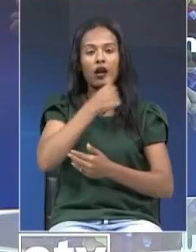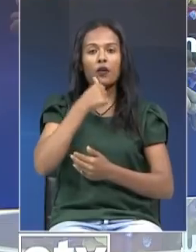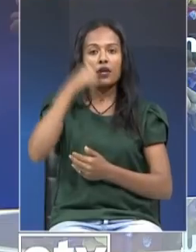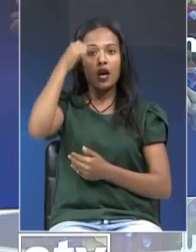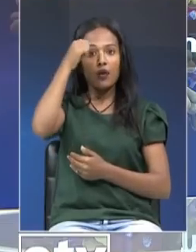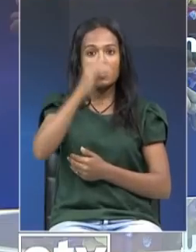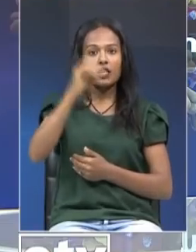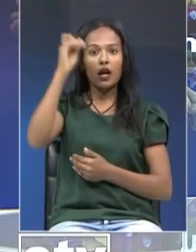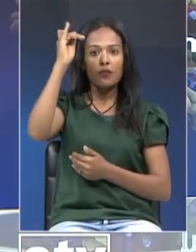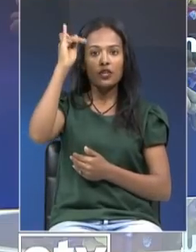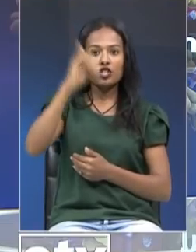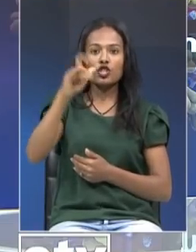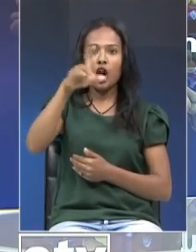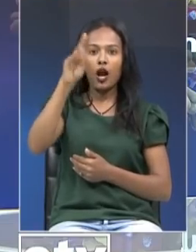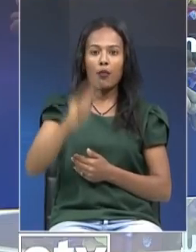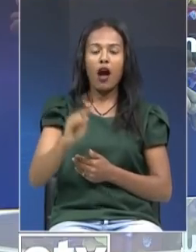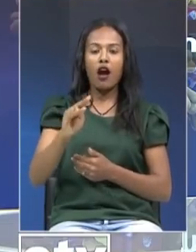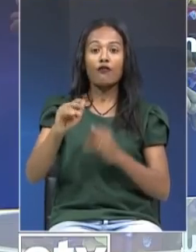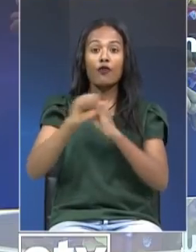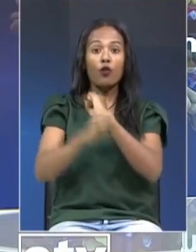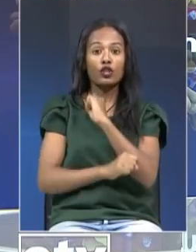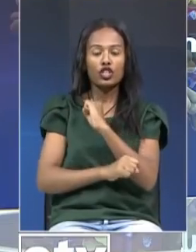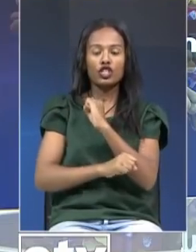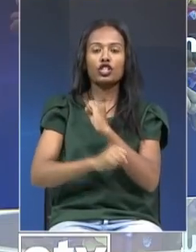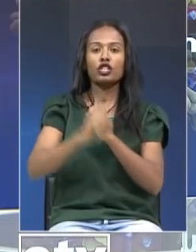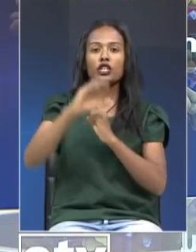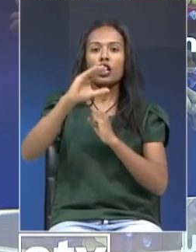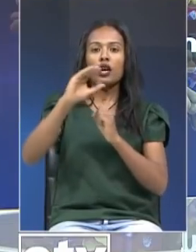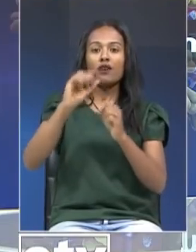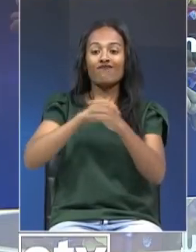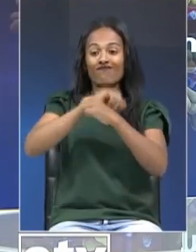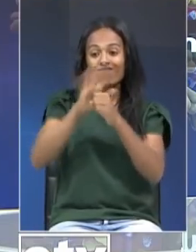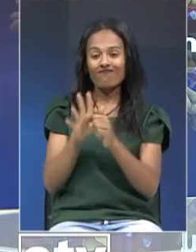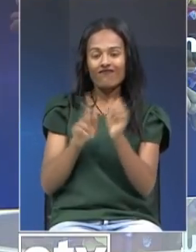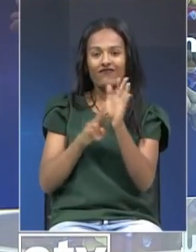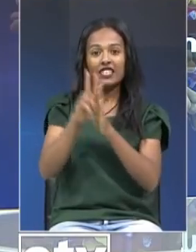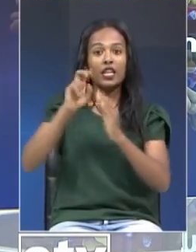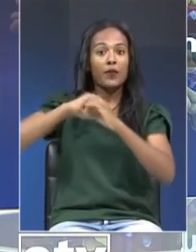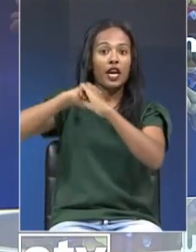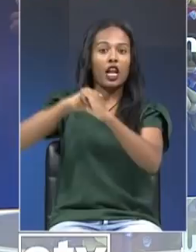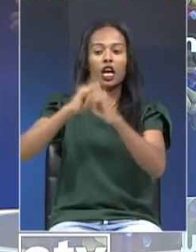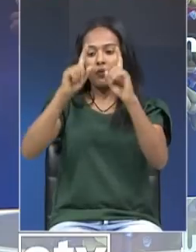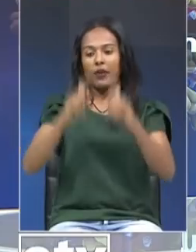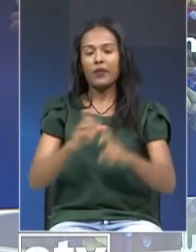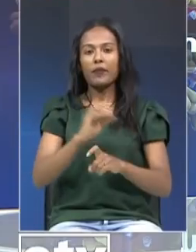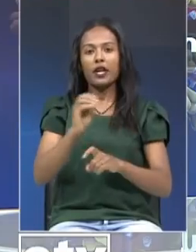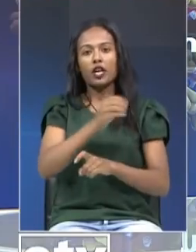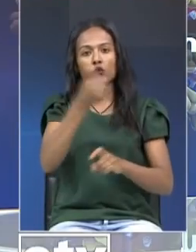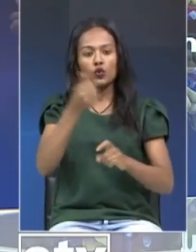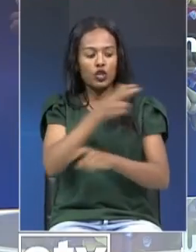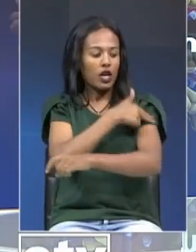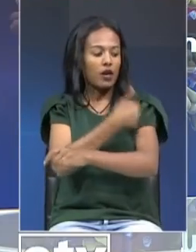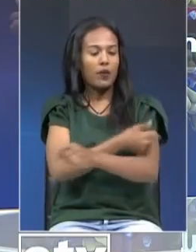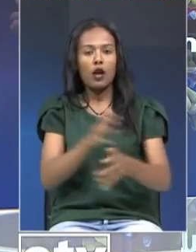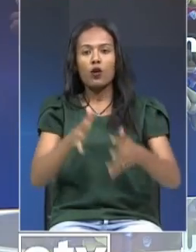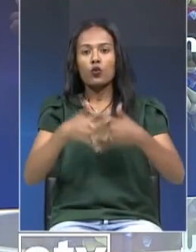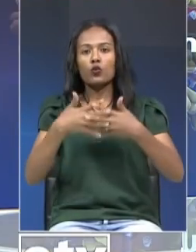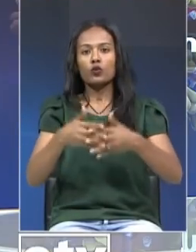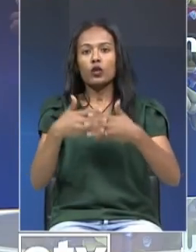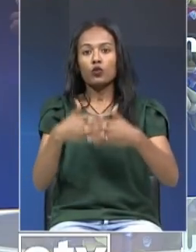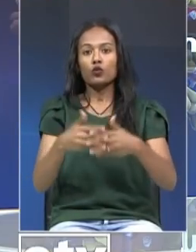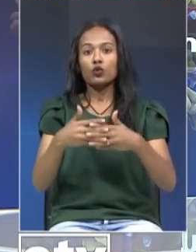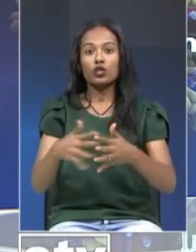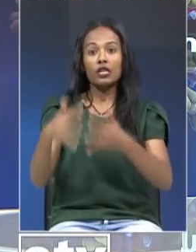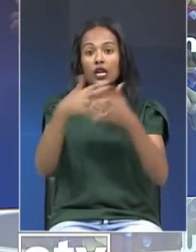አህመድና በጃክማ ፋውንዴሽን የኮቪድ-19 ቫይረስን ለመከላከል የመመርመሪያና ሌሎች የህክምና ቁሳቁሶች